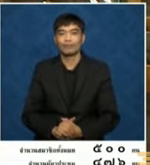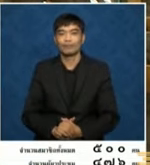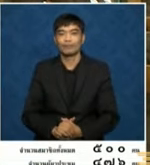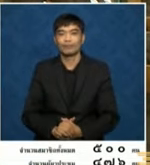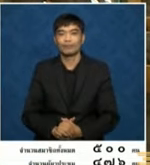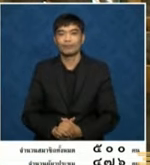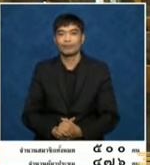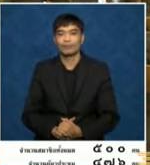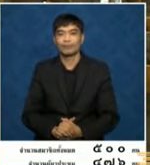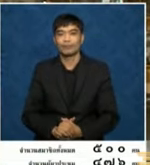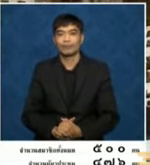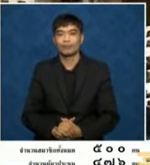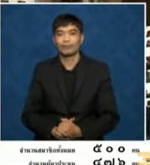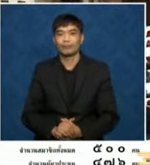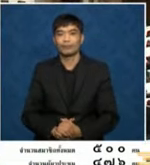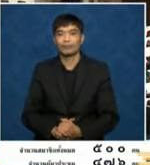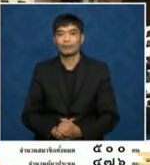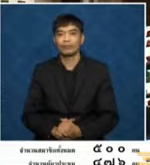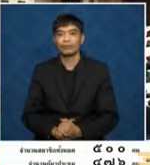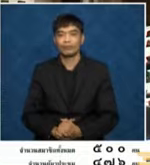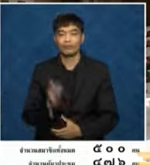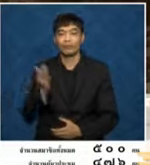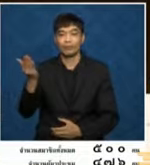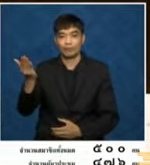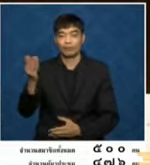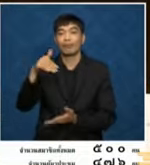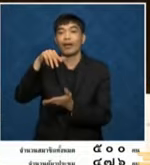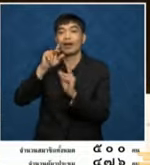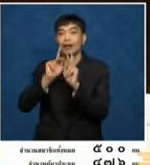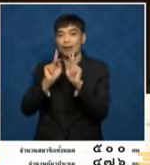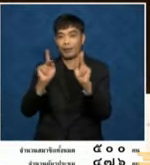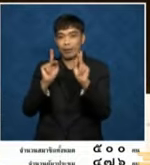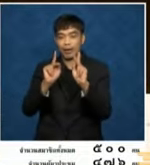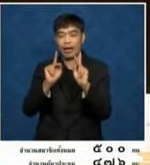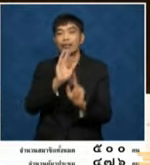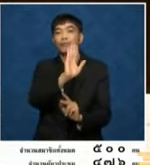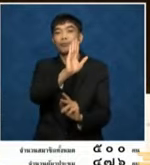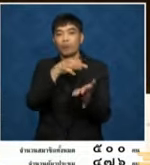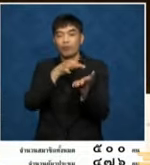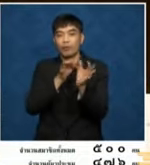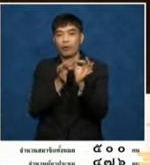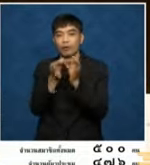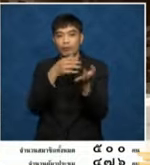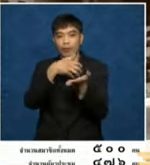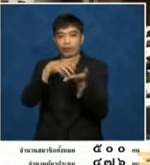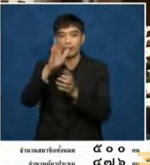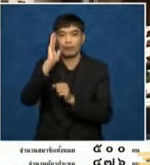ต่อไปขอเชิญกรรมธิการใช้สิทธิ์ในการชี้แจงครับเชิญท่านศักดาวิเชียรศิลป์ครับ